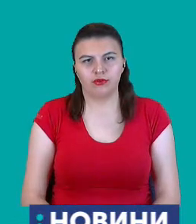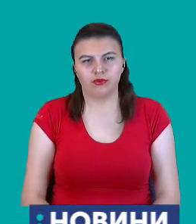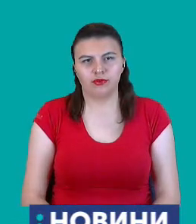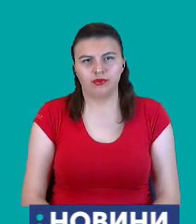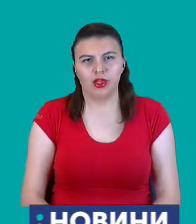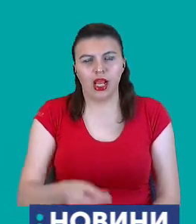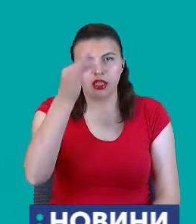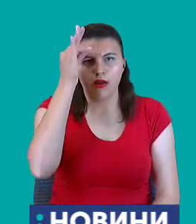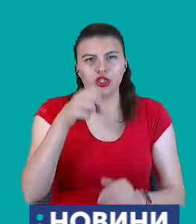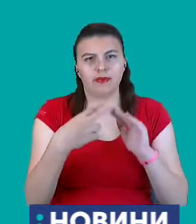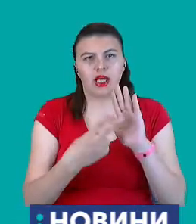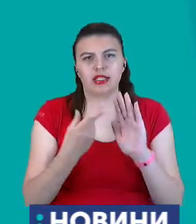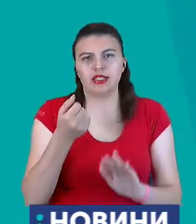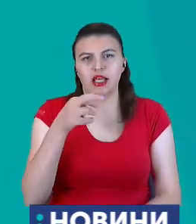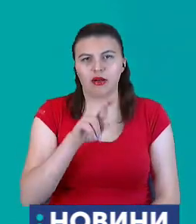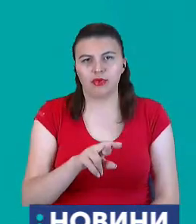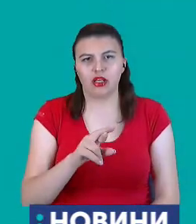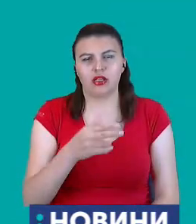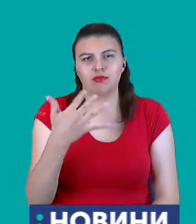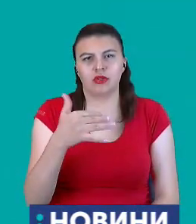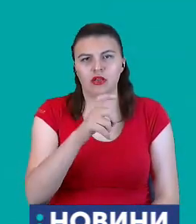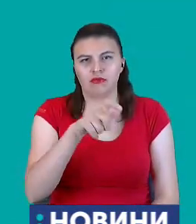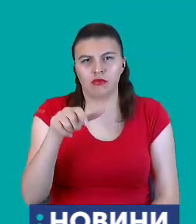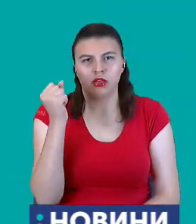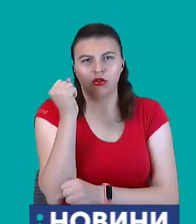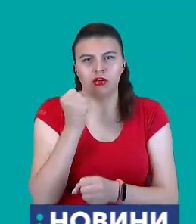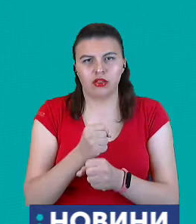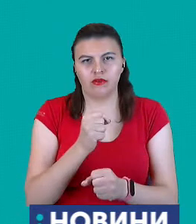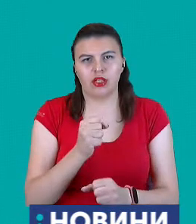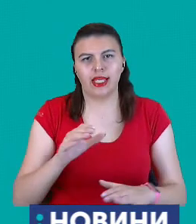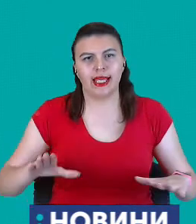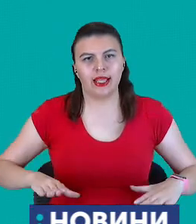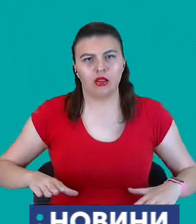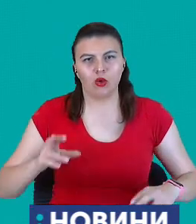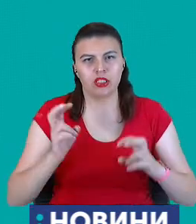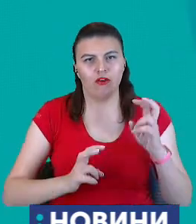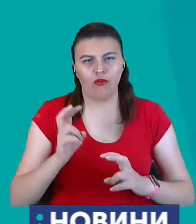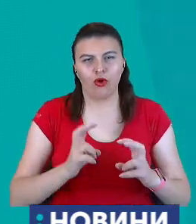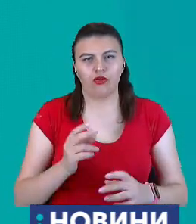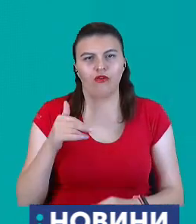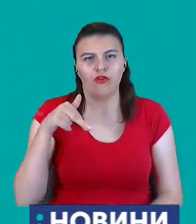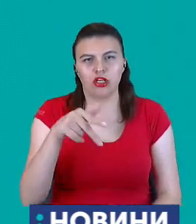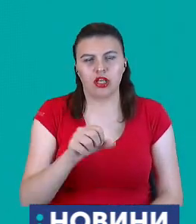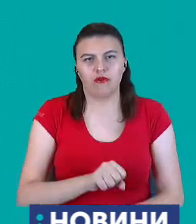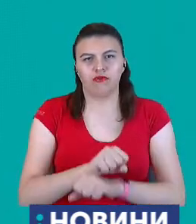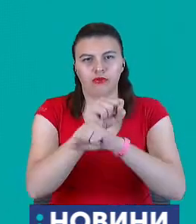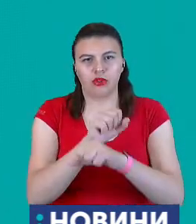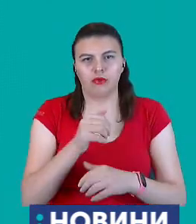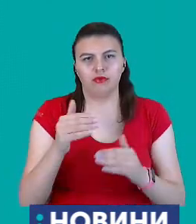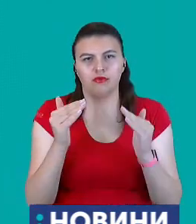Нагадаємо, 17 серпня співсотні працівників кінного заводу вийшли з акцією протесту під стіни